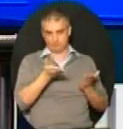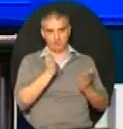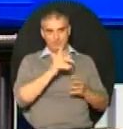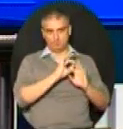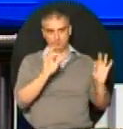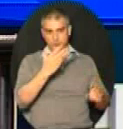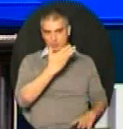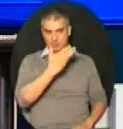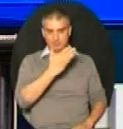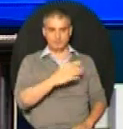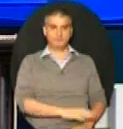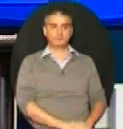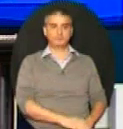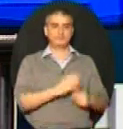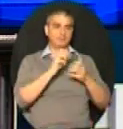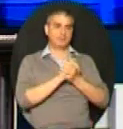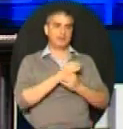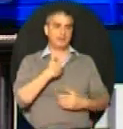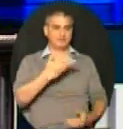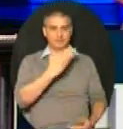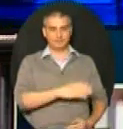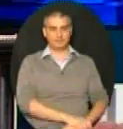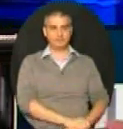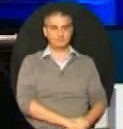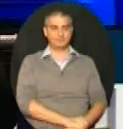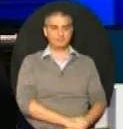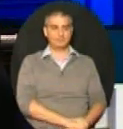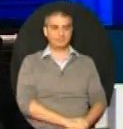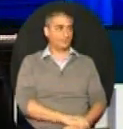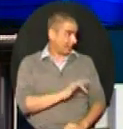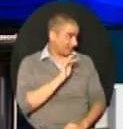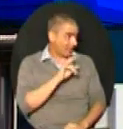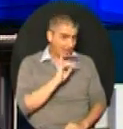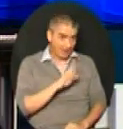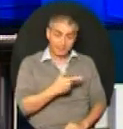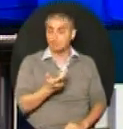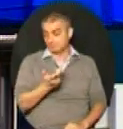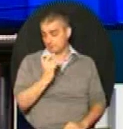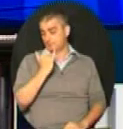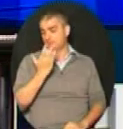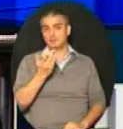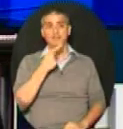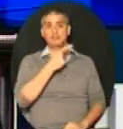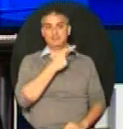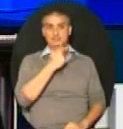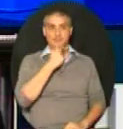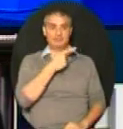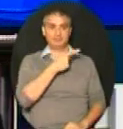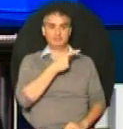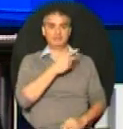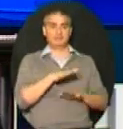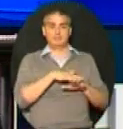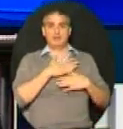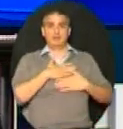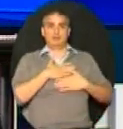מצוין חבריי. הגוף כן, הזה... כן, תעיין גם. תראה, אם